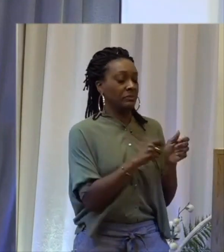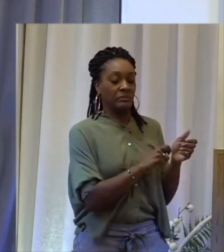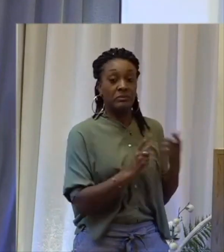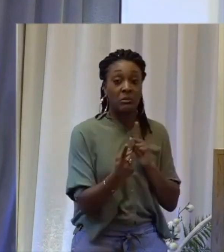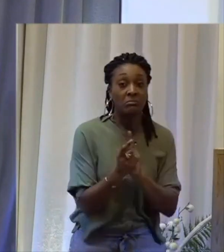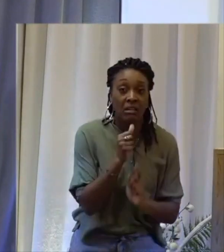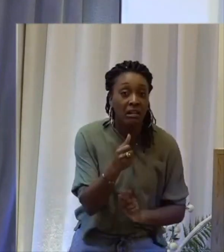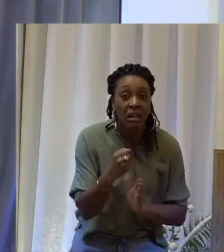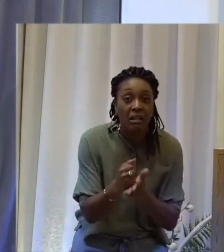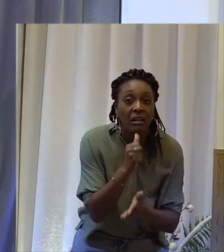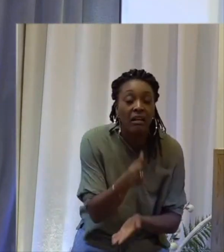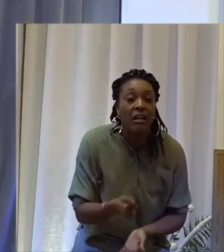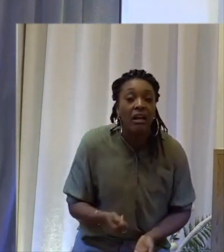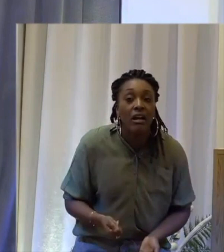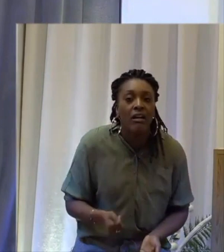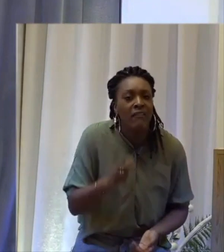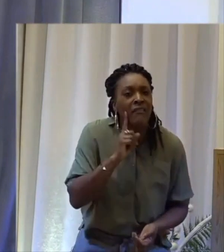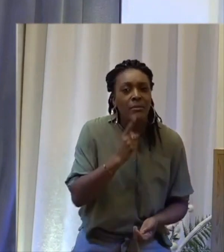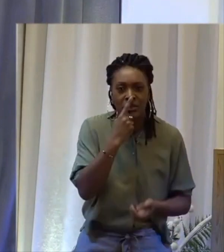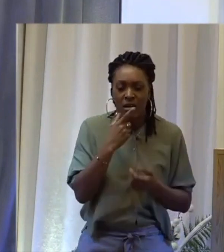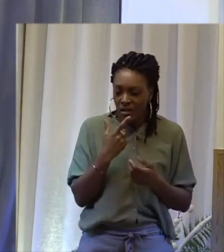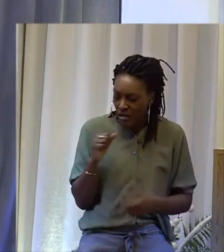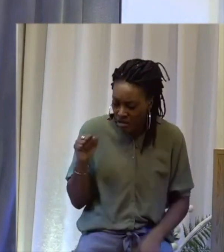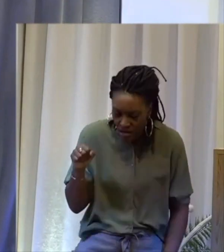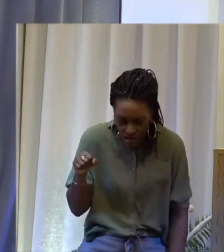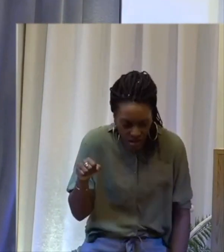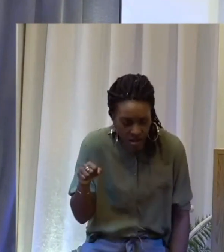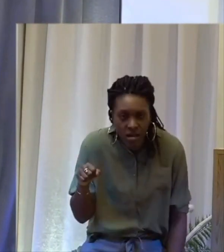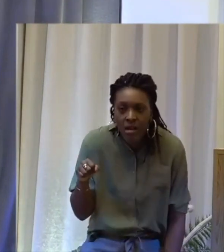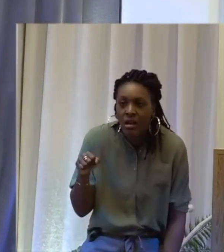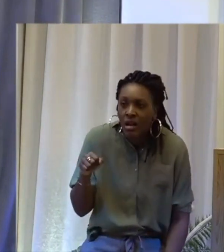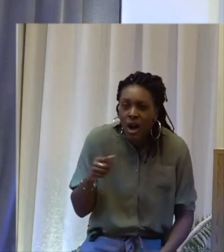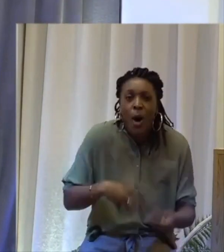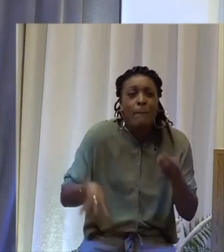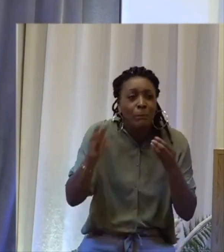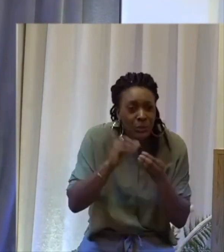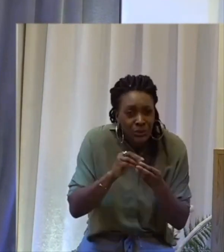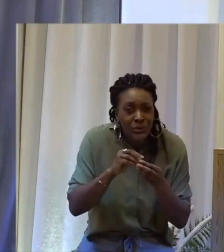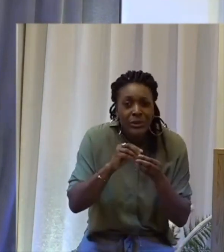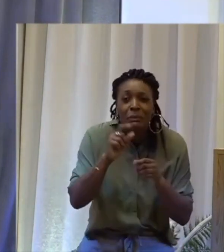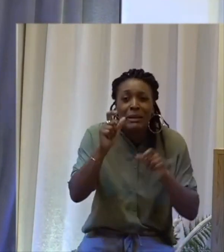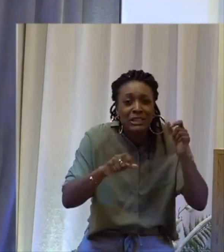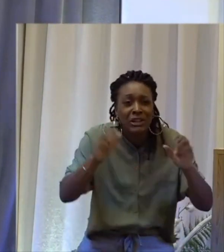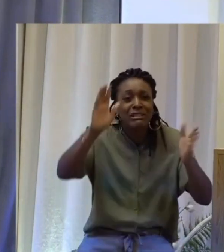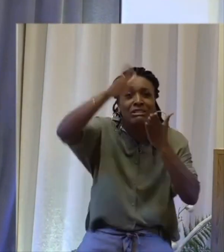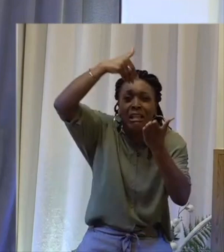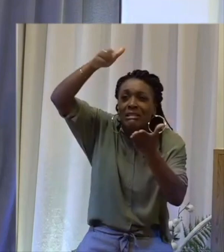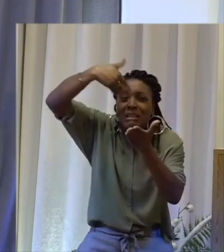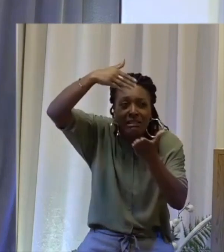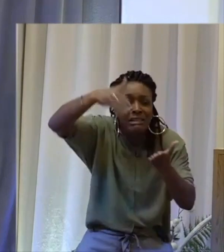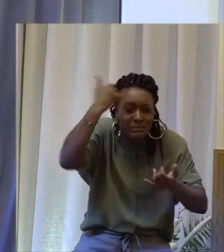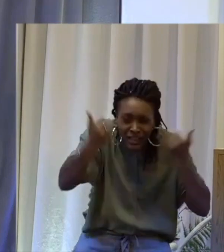Non seulement la maladie est là, elle se sent comme enfermée, mais à cause de ce qu'elle rejette au niveau de sa société,